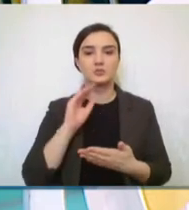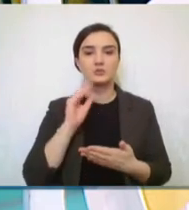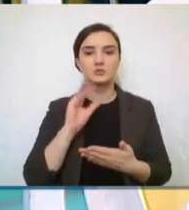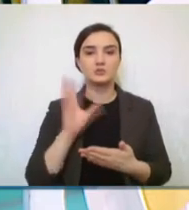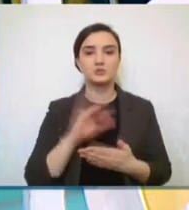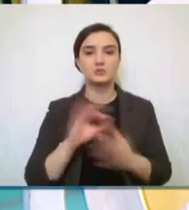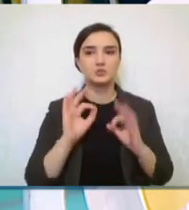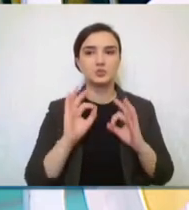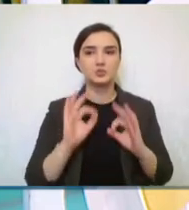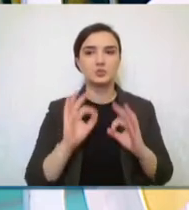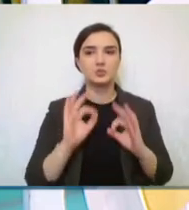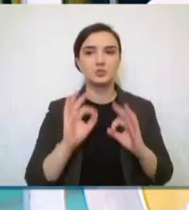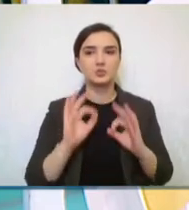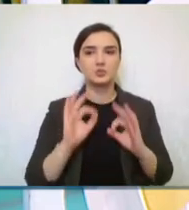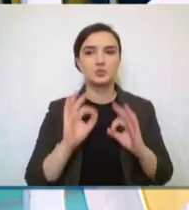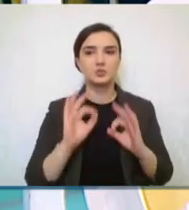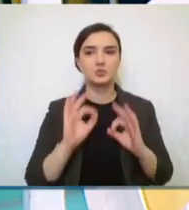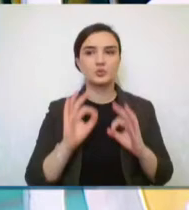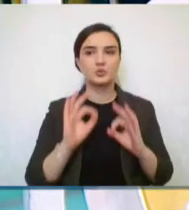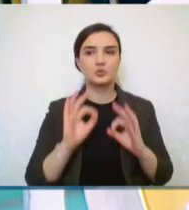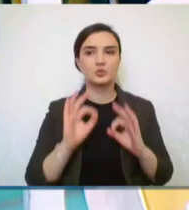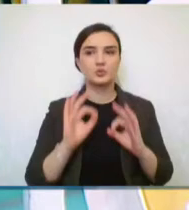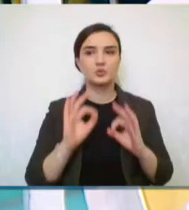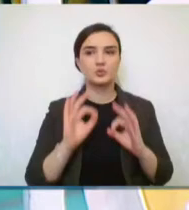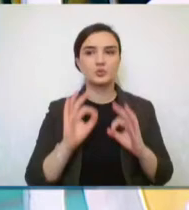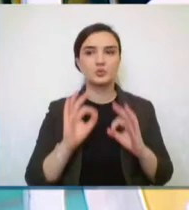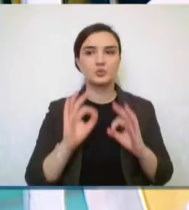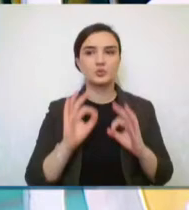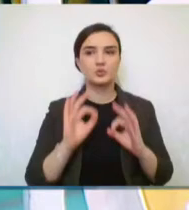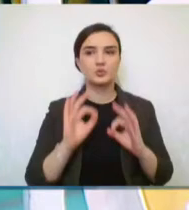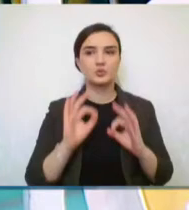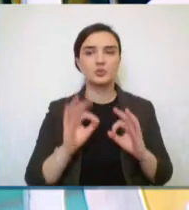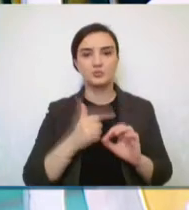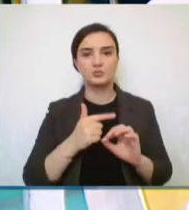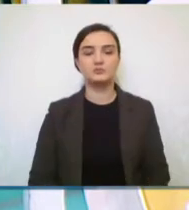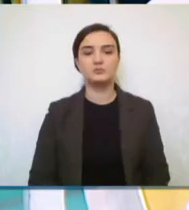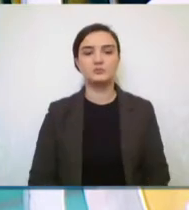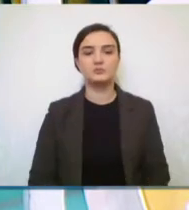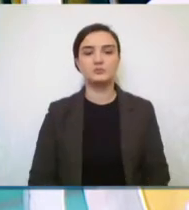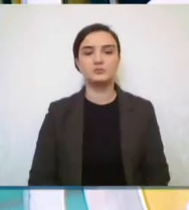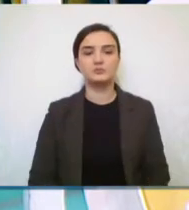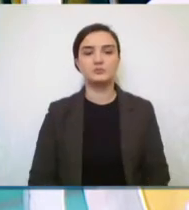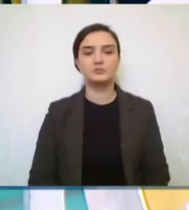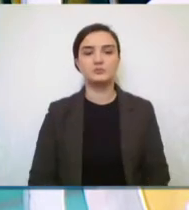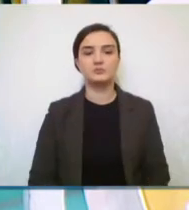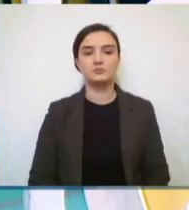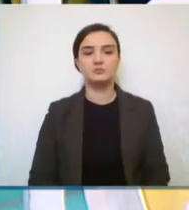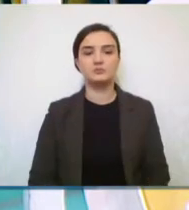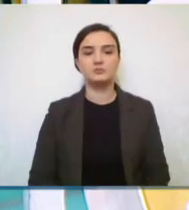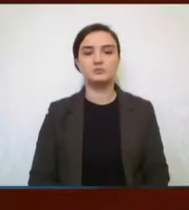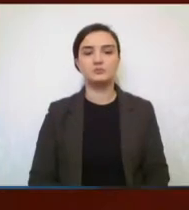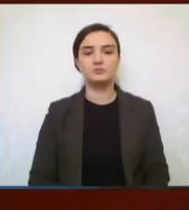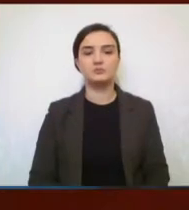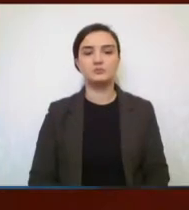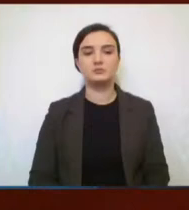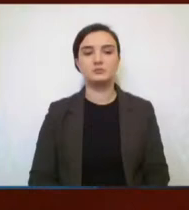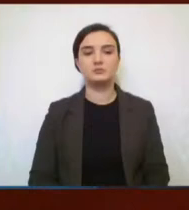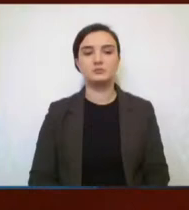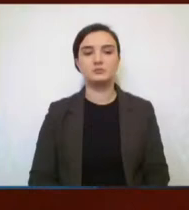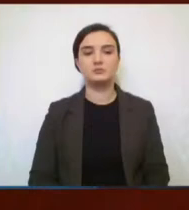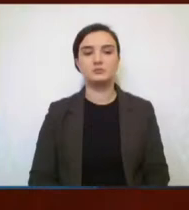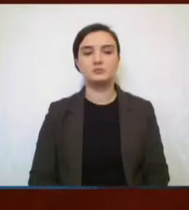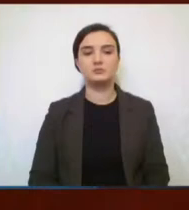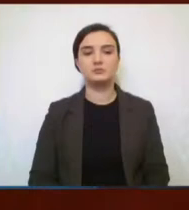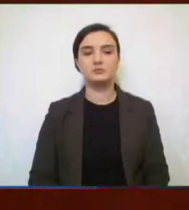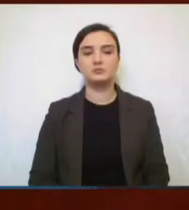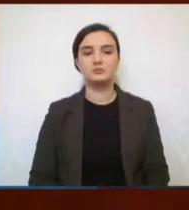მივყვებით და ინტელექტუალური შეფასება, ანუ მთლიანად მოწოდებული ინფორმაციის კრიტიკული შეფასება. ანუ ბრმად კი არ მივიღეთ?